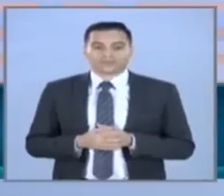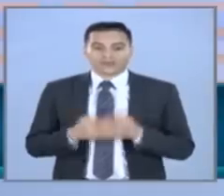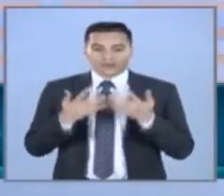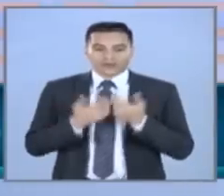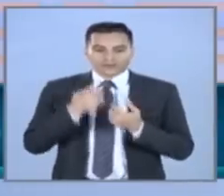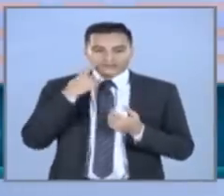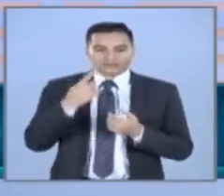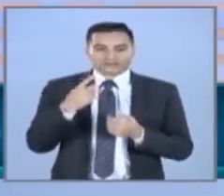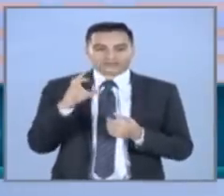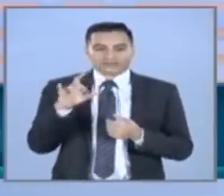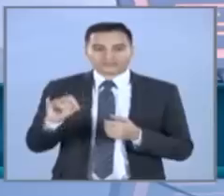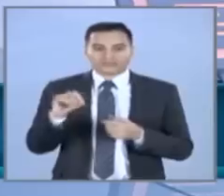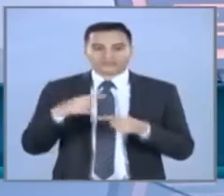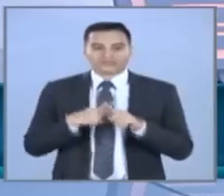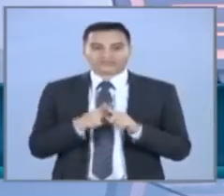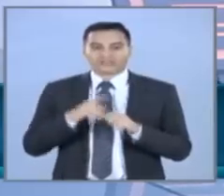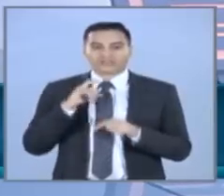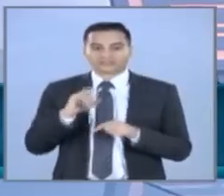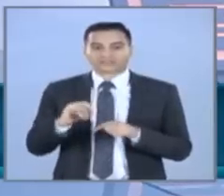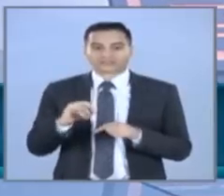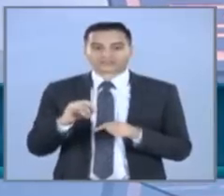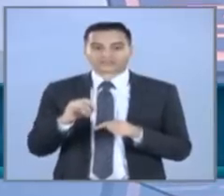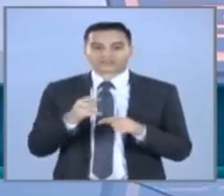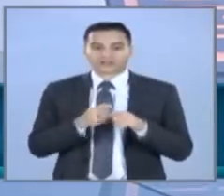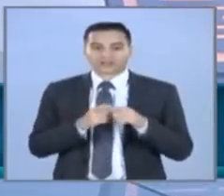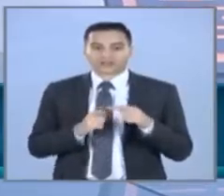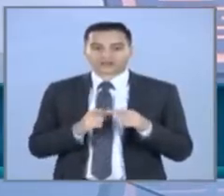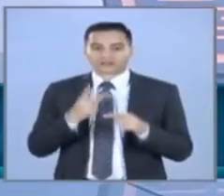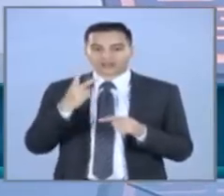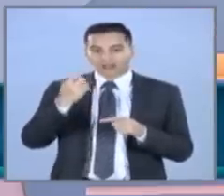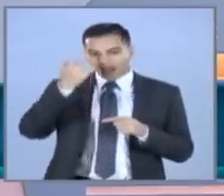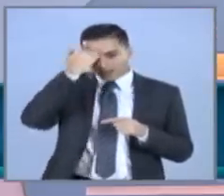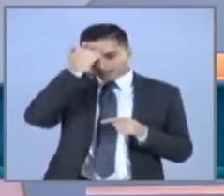حل مسألة الآتية: 50 في 50 ناقص